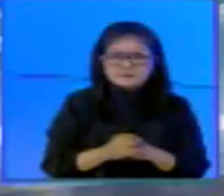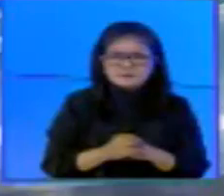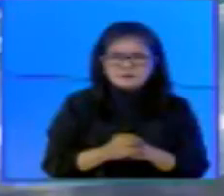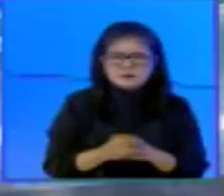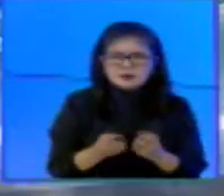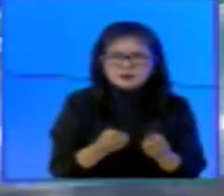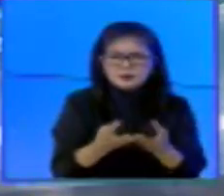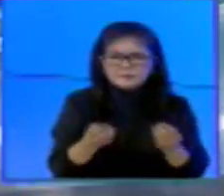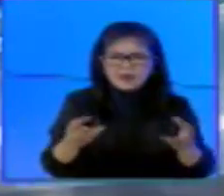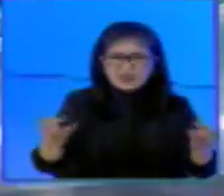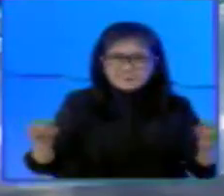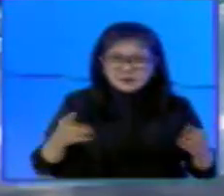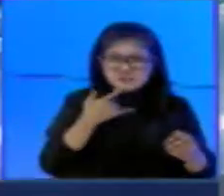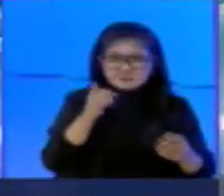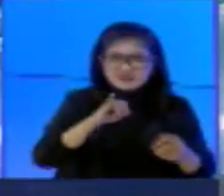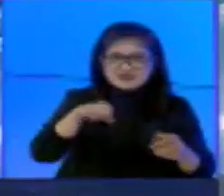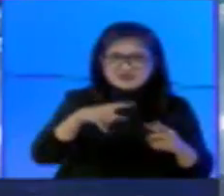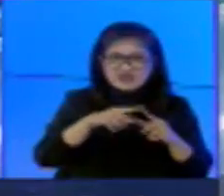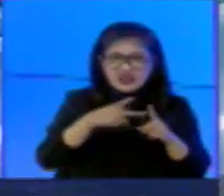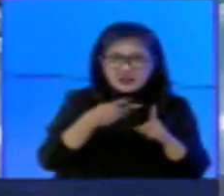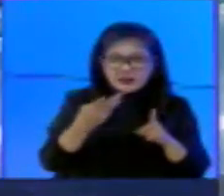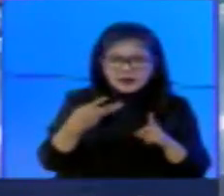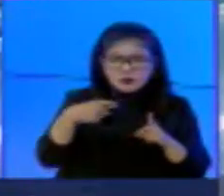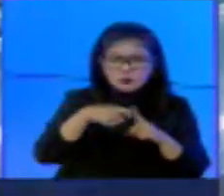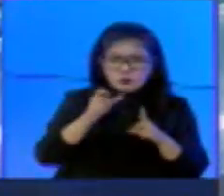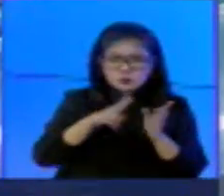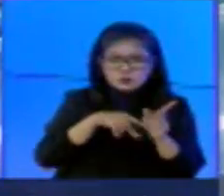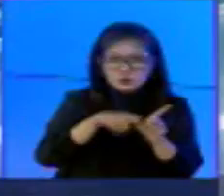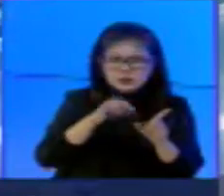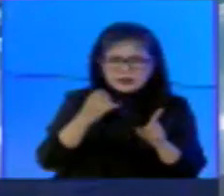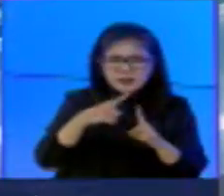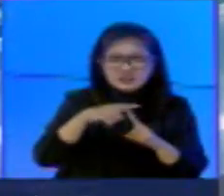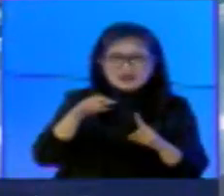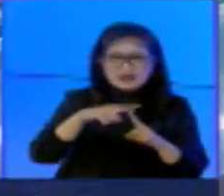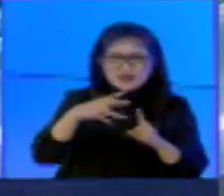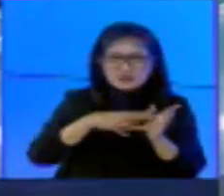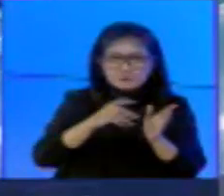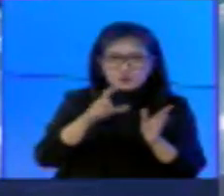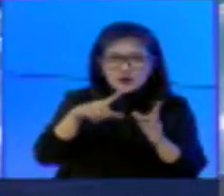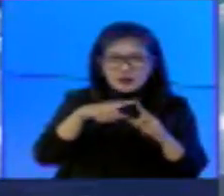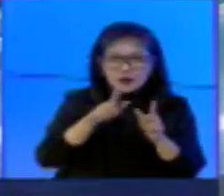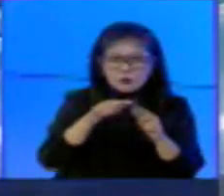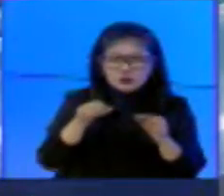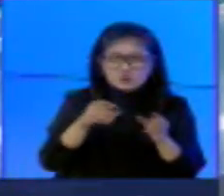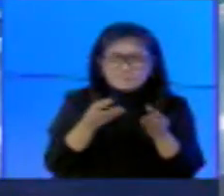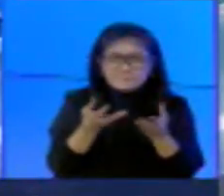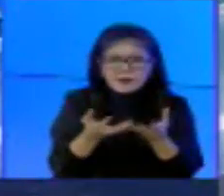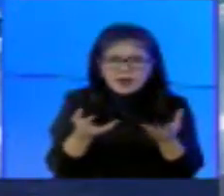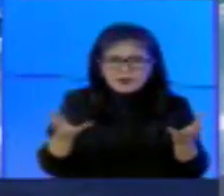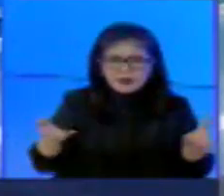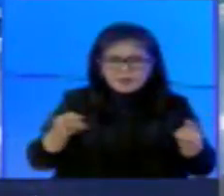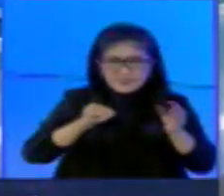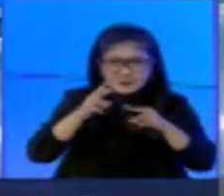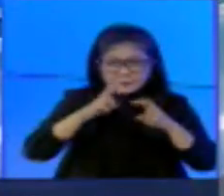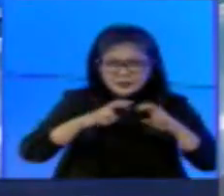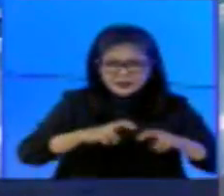Pemirsa, rempah-rempah seperti jahe, kunyit, daun serai, dan temulawak menjadi bahan penelitian untuk membuat antivirus penangkal virus corona